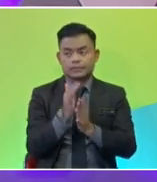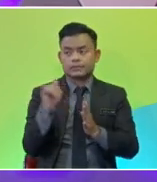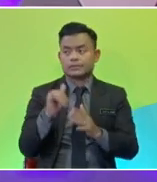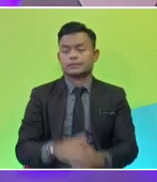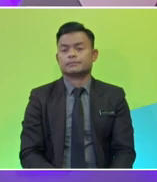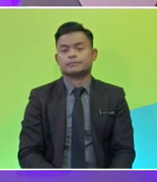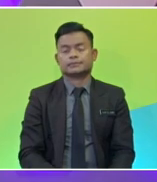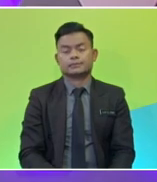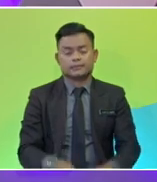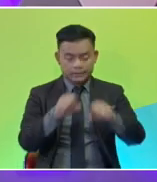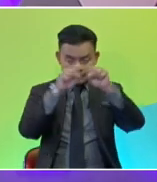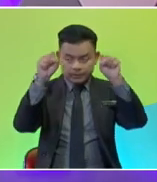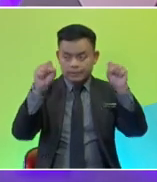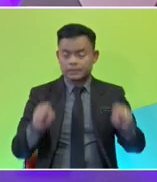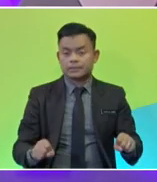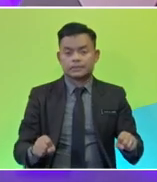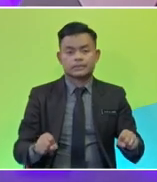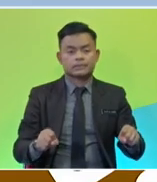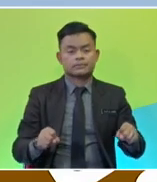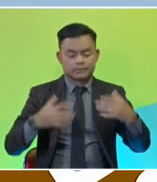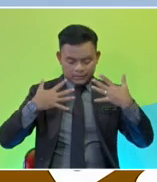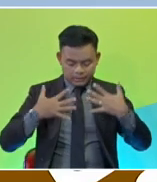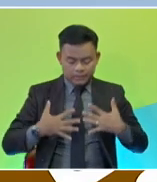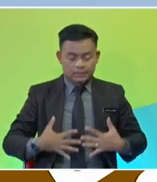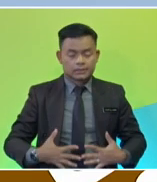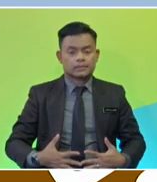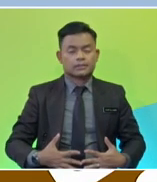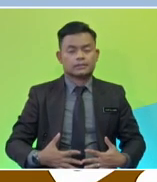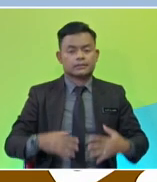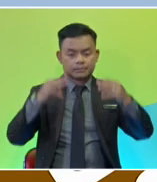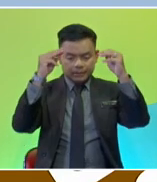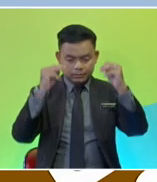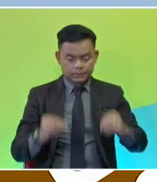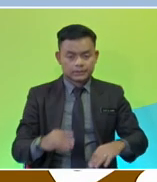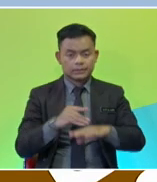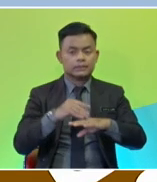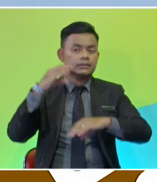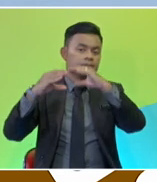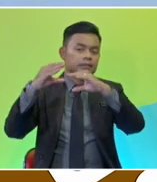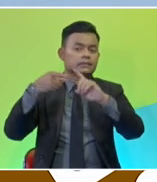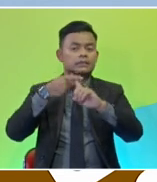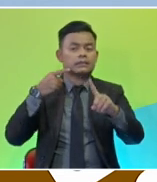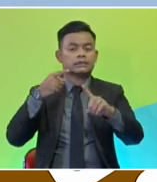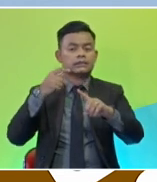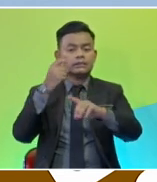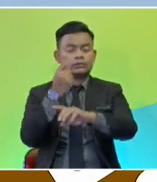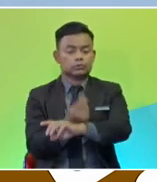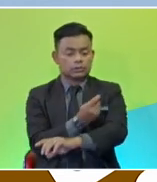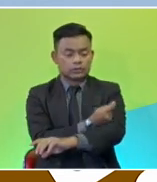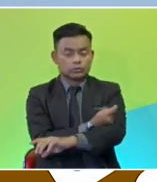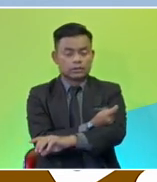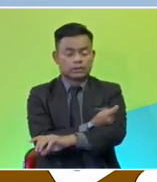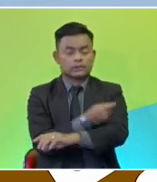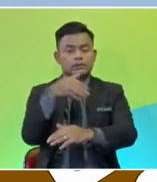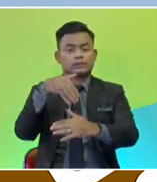sistem rangka manusia sebenarnya dibina dala daripada tulang-tulang di dalam badan jadi daripada ujung